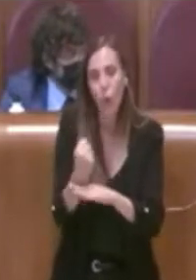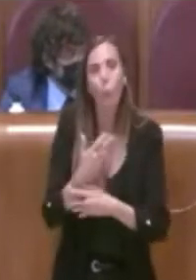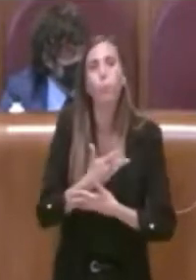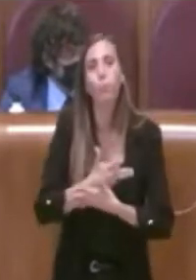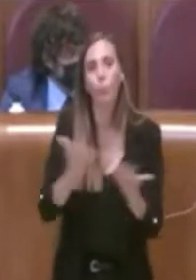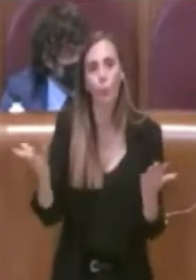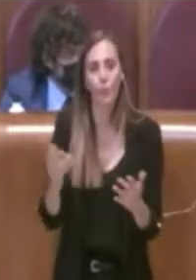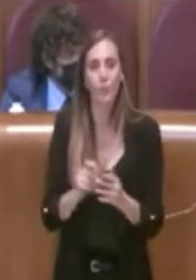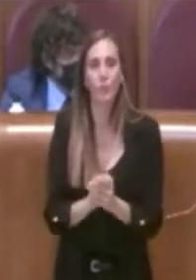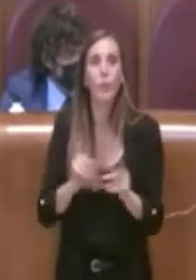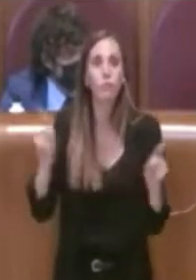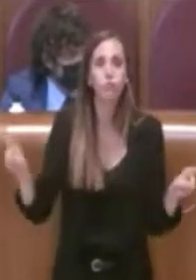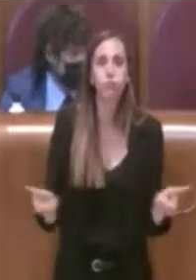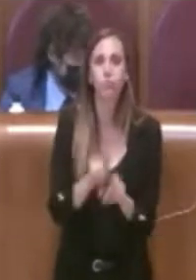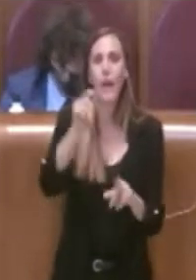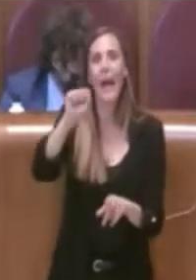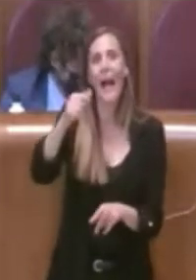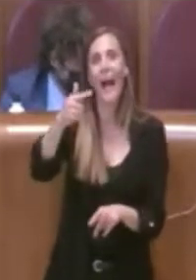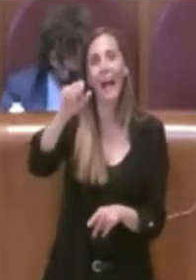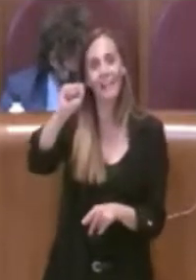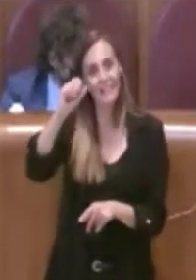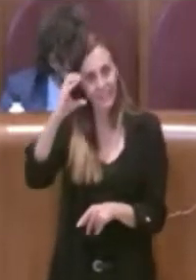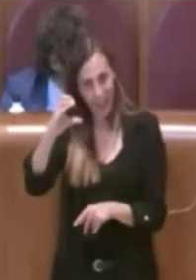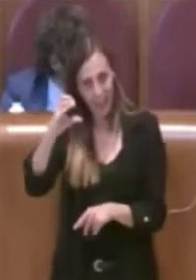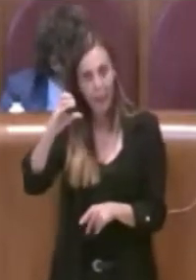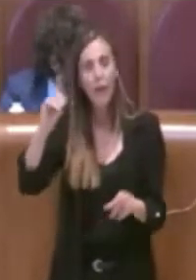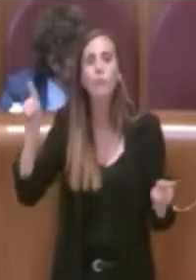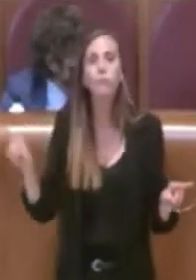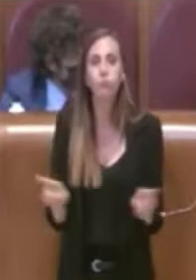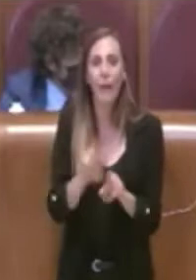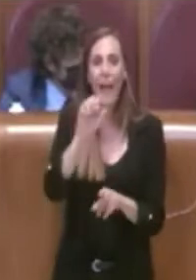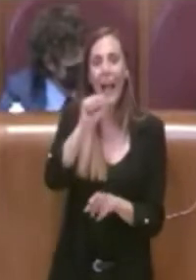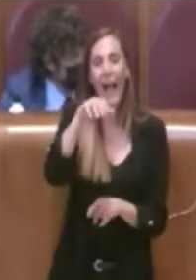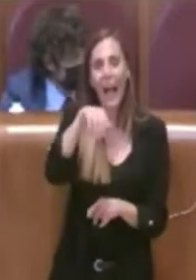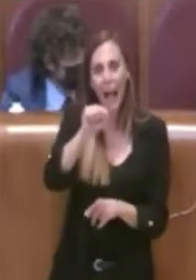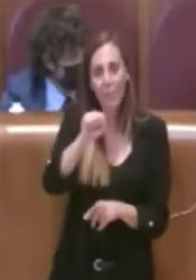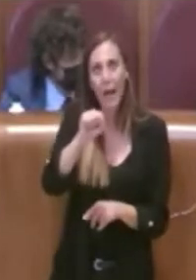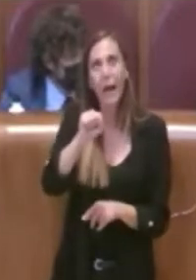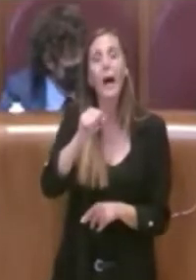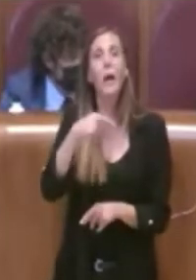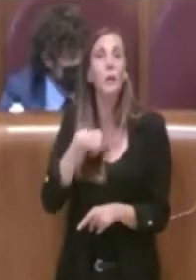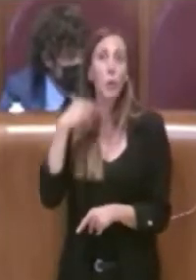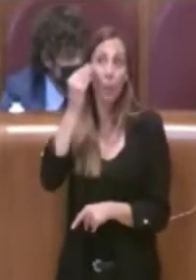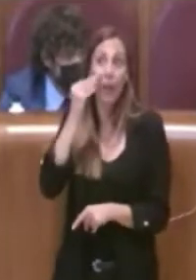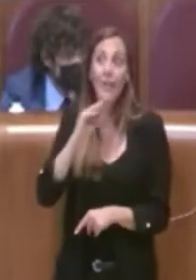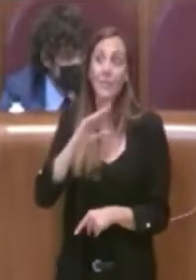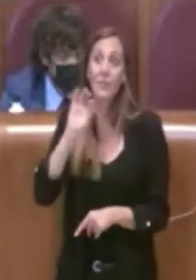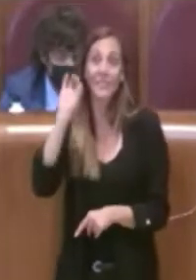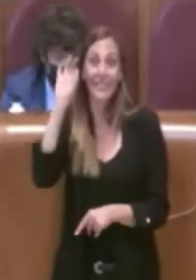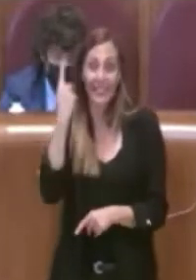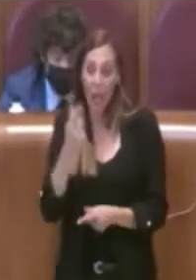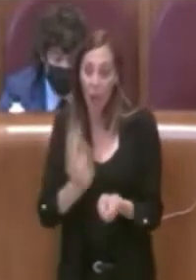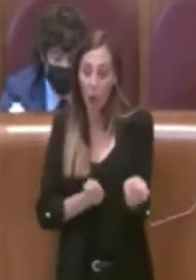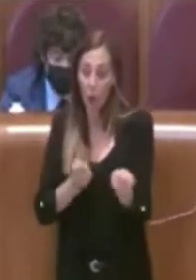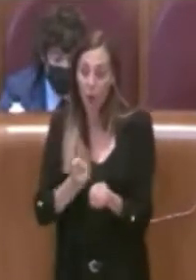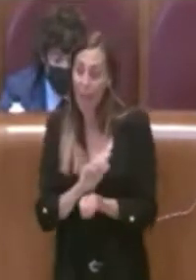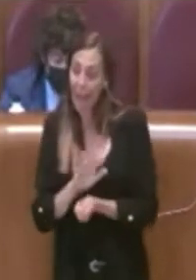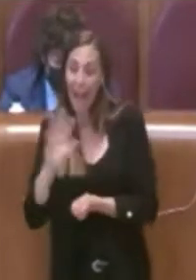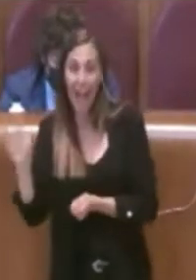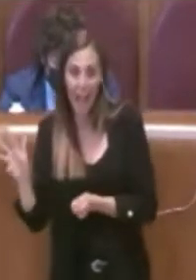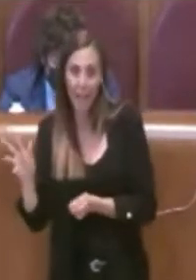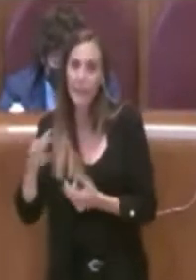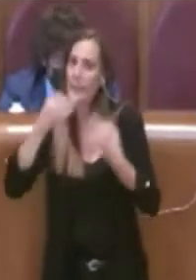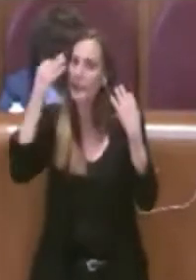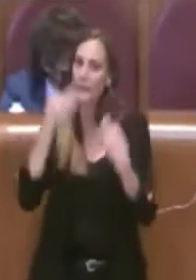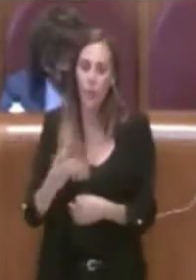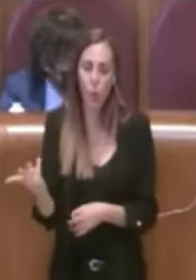abbiamo fatto con attacca e lo abbiamo fatto con a ma ve lo dico se avesse governato qualchedun altro questa cosa non sarebbero successe perché noi siamo gli unici